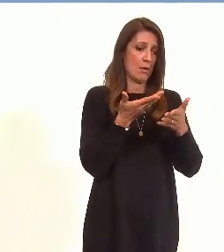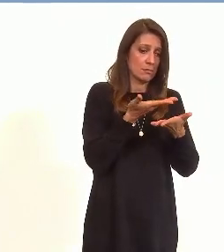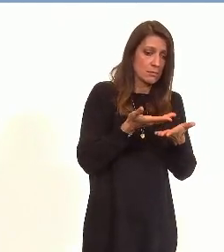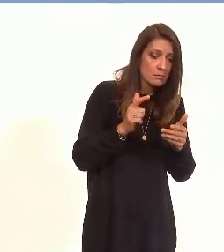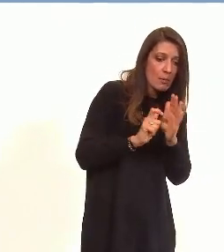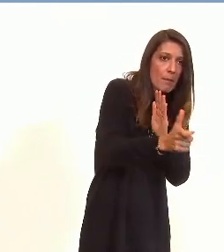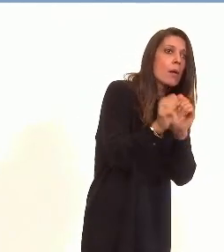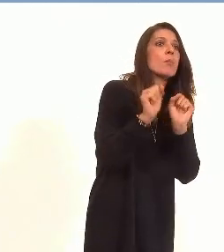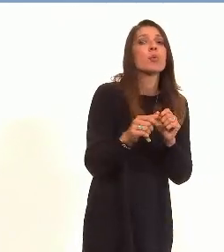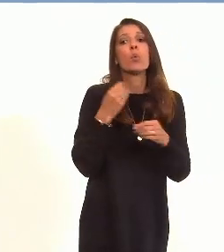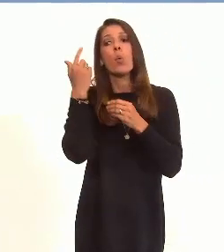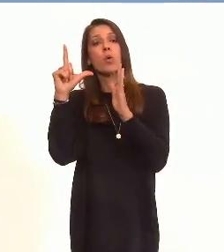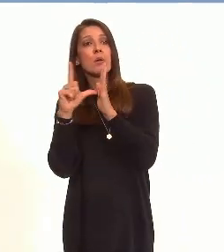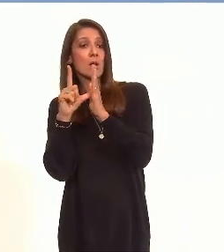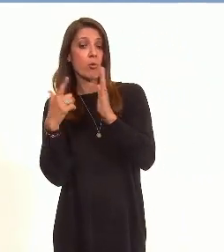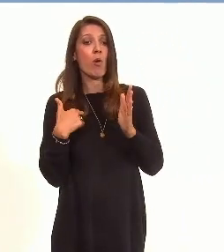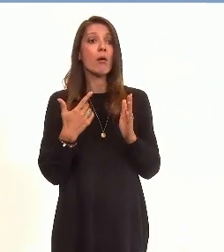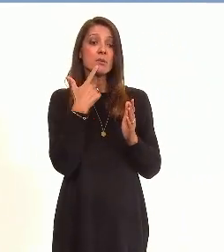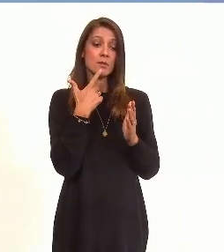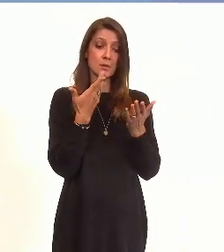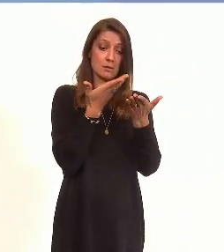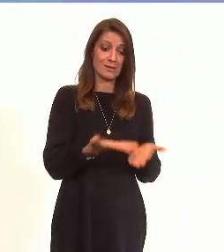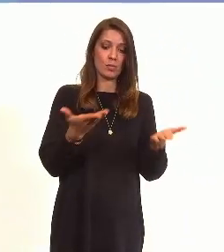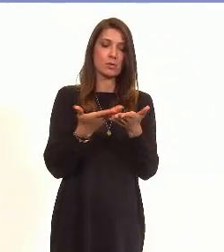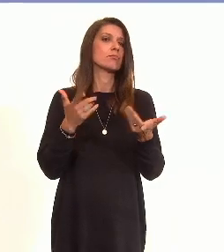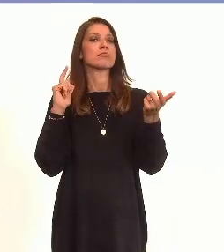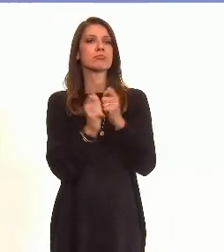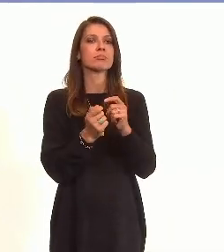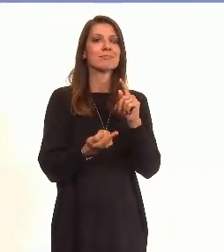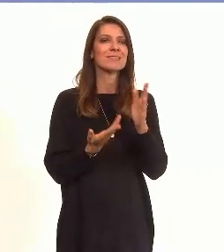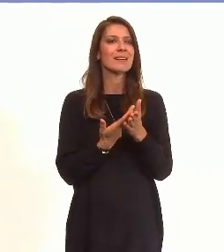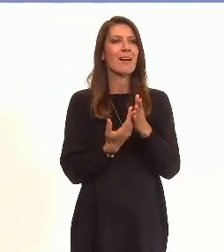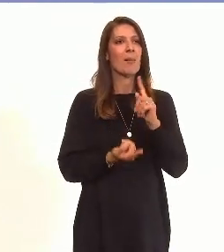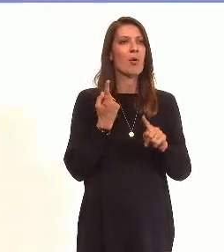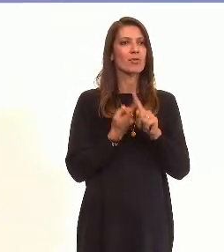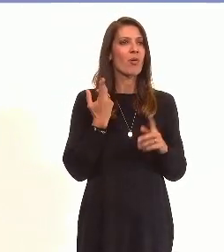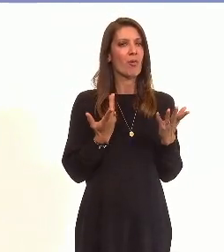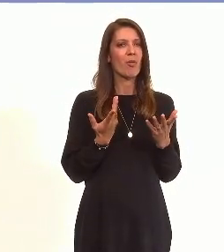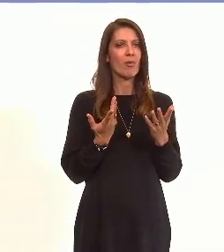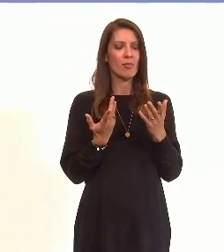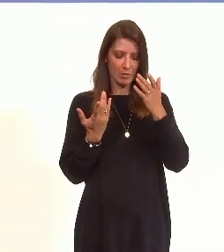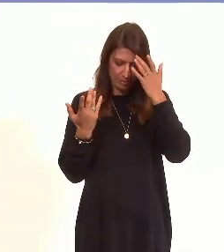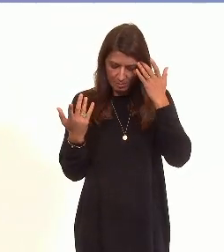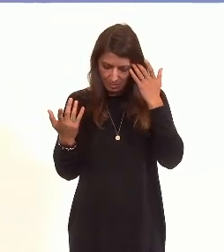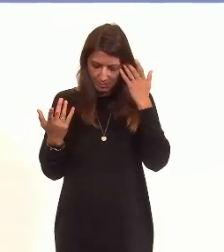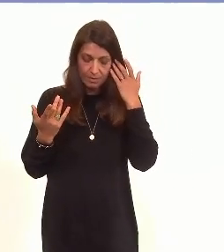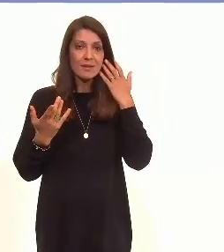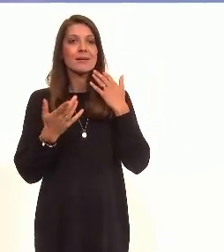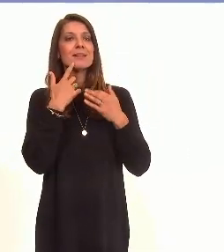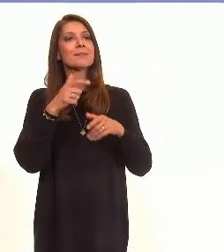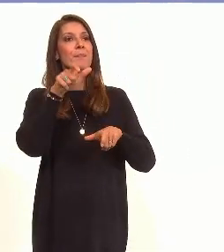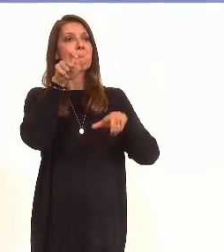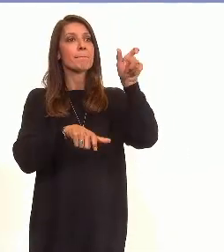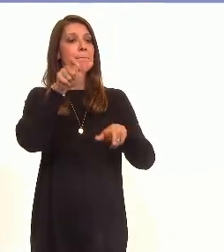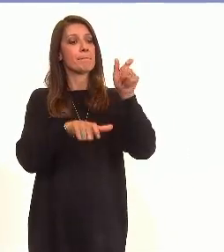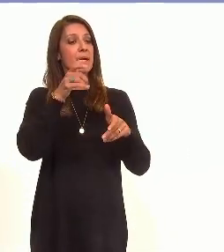Et ce sont deux transformations extrêmement importantes qui n'ont pas été portées et qui n'ont pas été et sur lesquelles les personnes handicapées n'ont pas